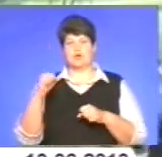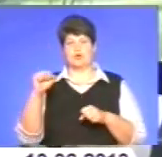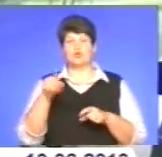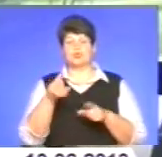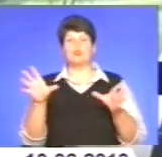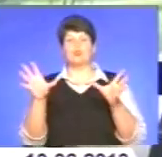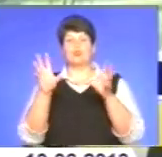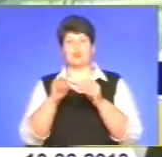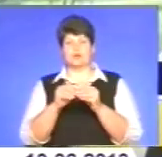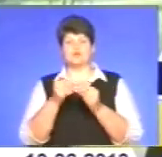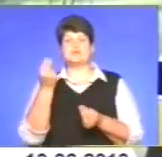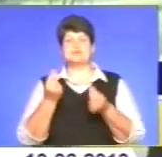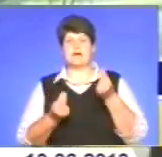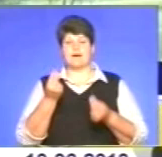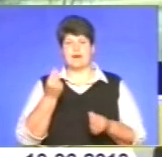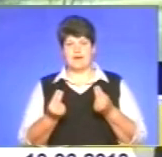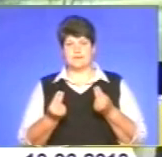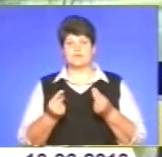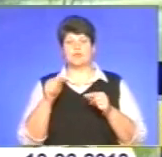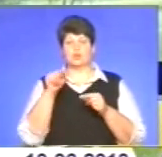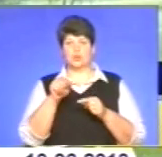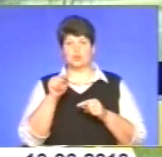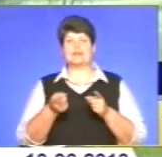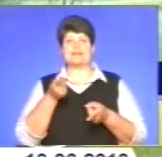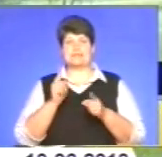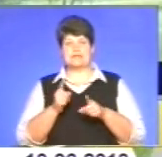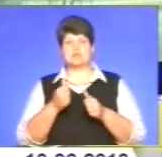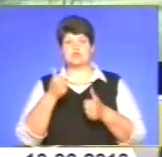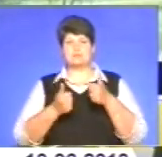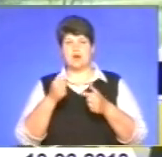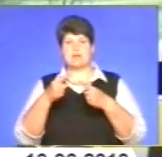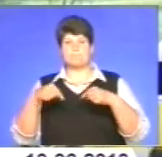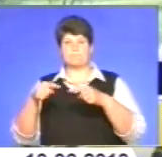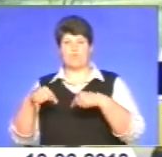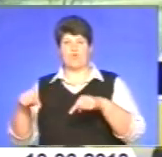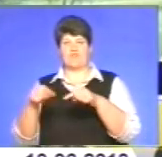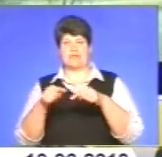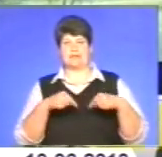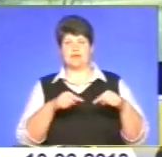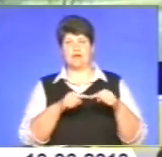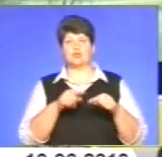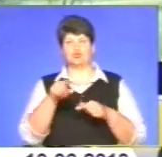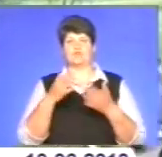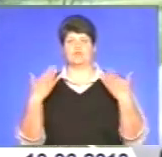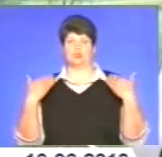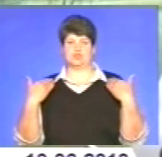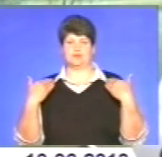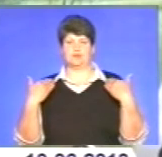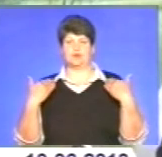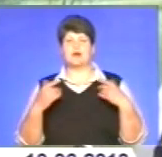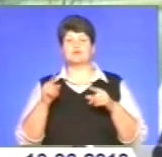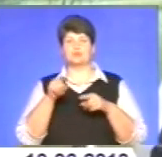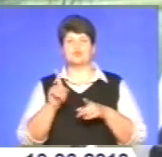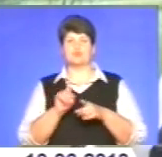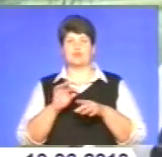і гра, тут і дійсно змагання по видах, тут і відпочинок. Адже